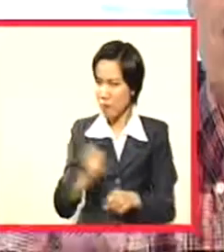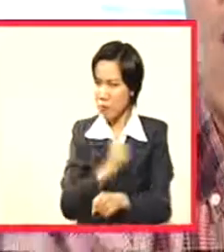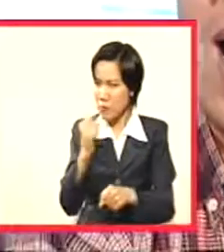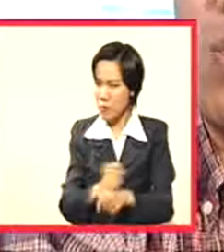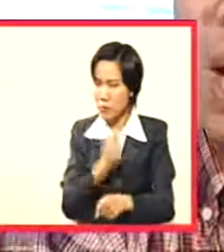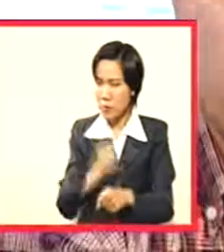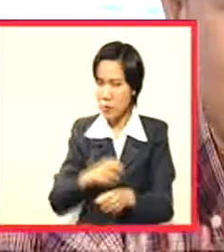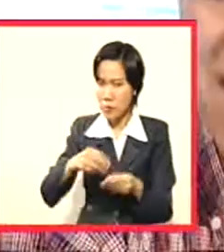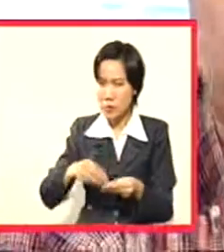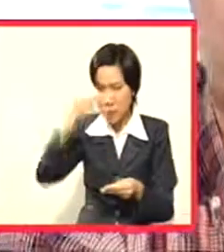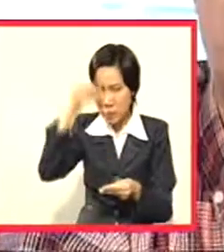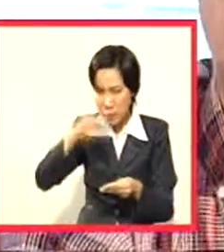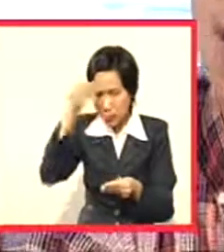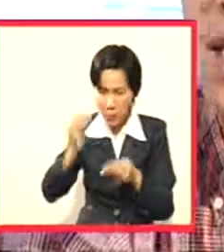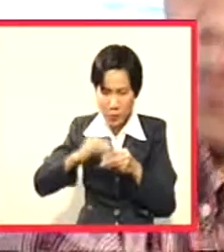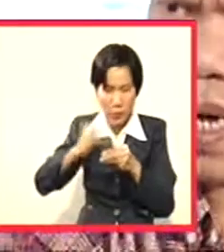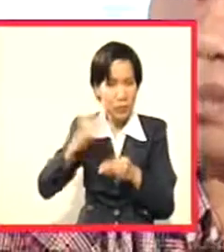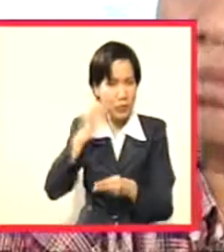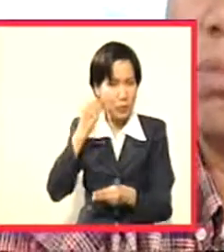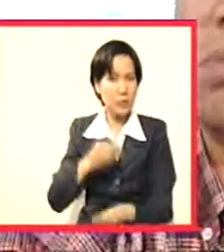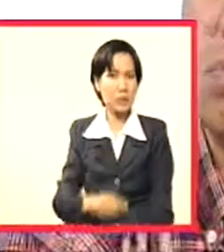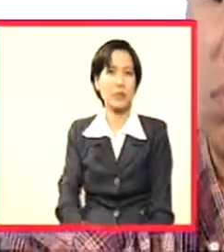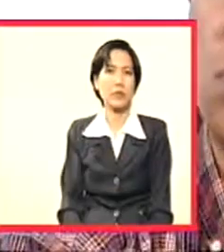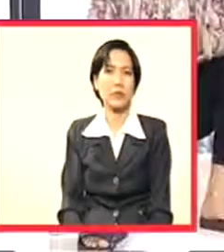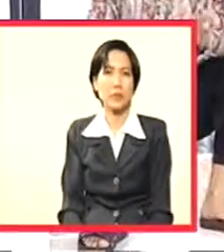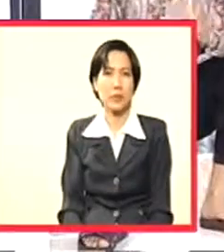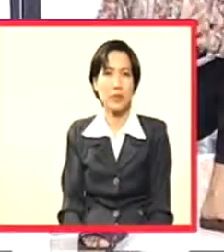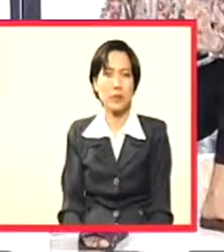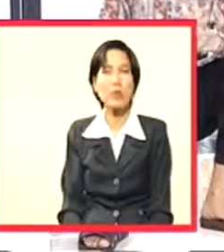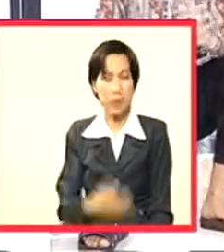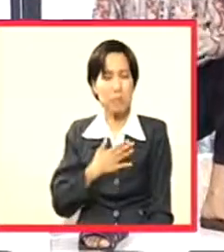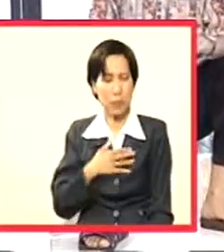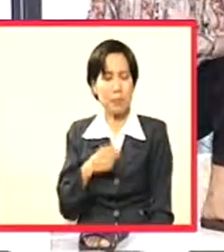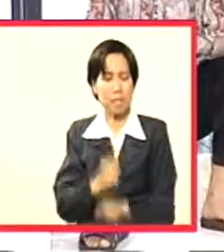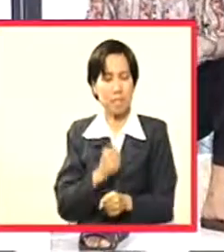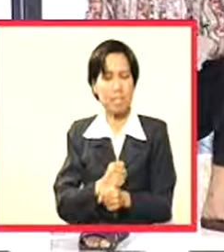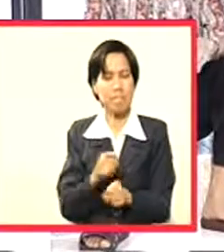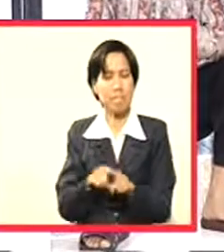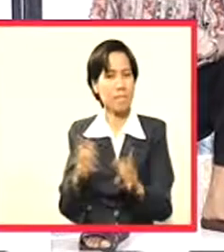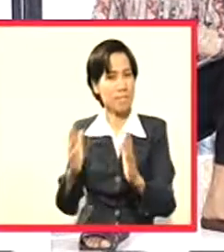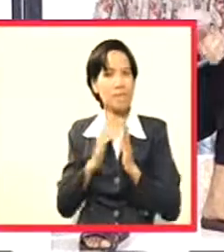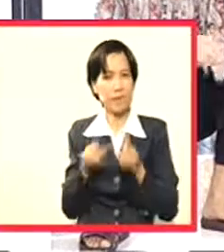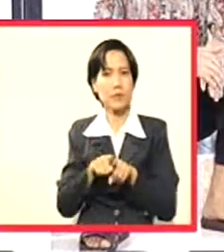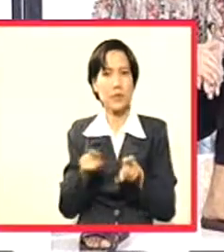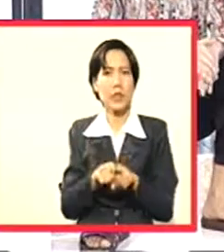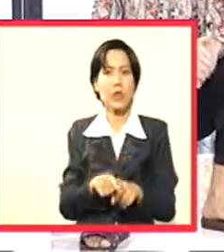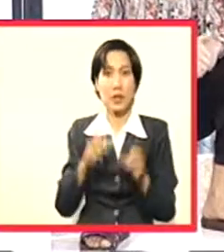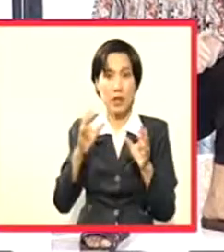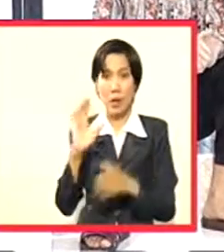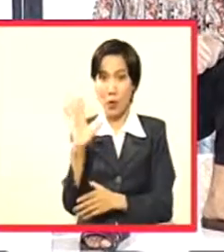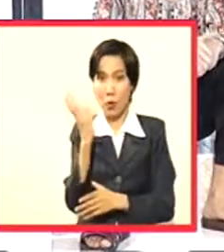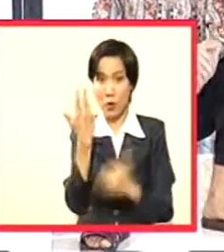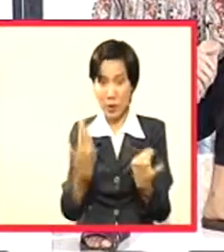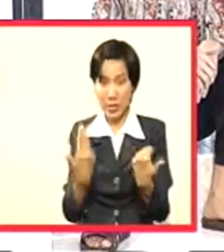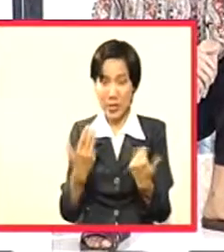าวิชาหาความรู้ใส่ตัวอยู่เรื่อยๆนะเจ้าปื๊ด ครับครับแล้วผมจะทำตามครับ เพราะว่าไอ้โลกสมัยเนี้ยเป็น